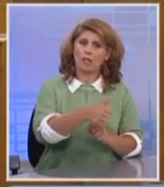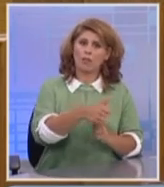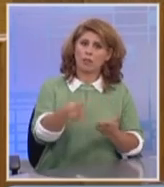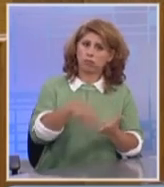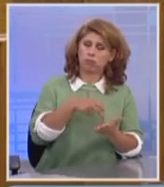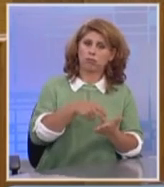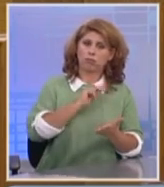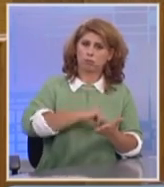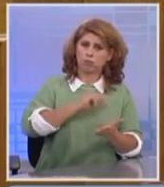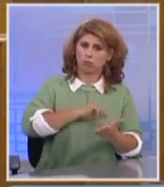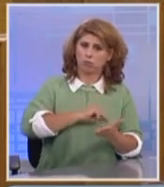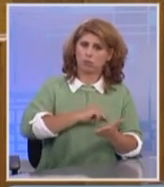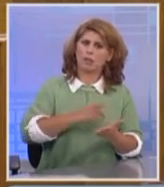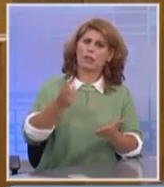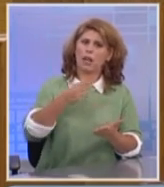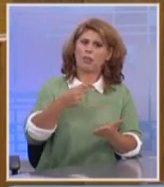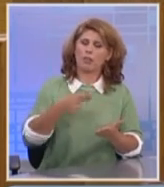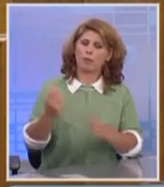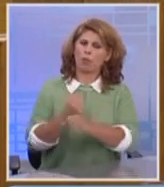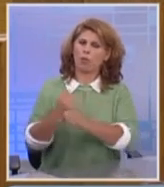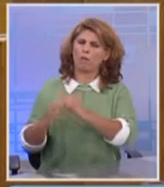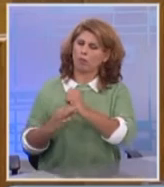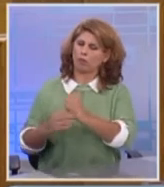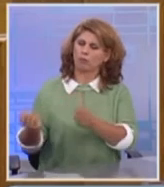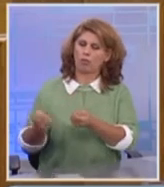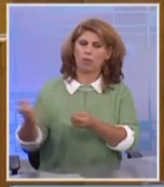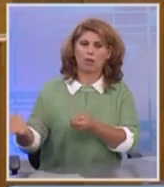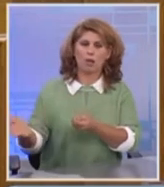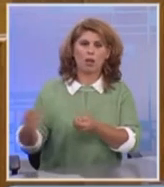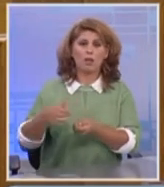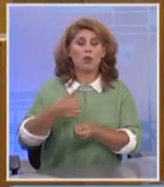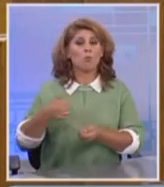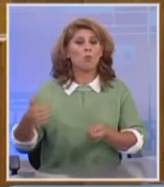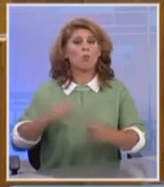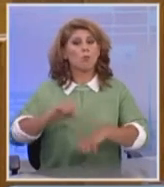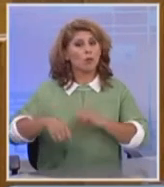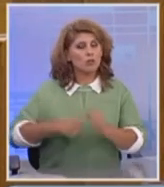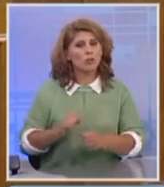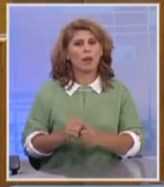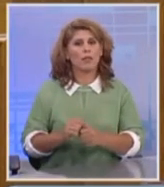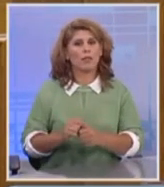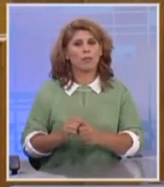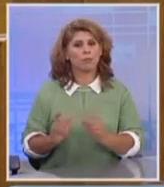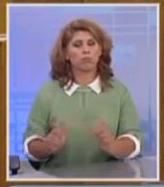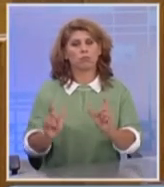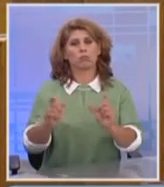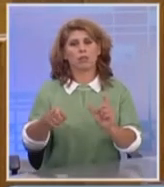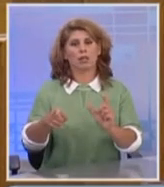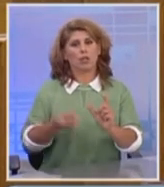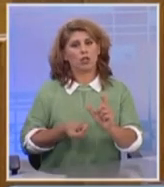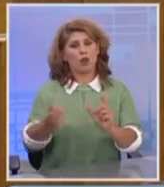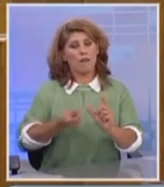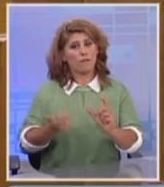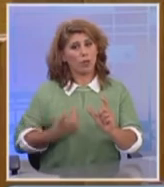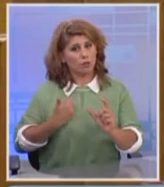εισπράττουν επιμίσθια και άλλα. Όλα αυτά λοιπόν μόνο προσπάθειες ανάσχεσης της φυγής νέων